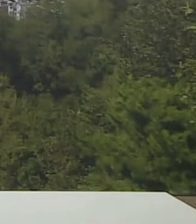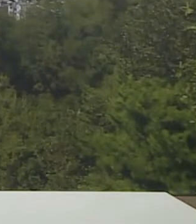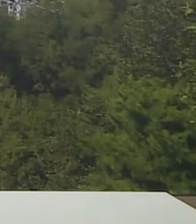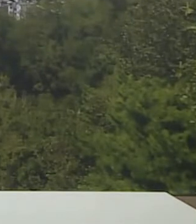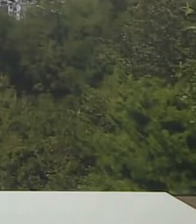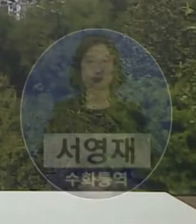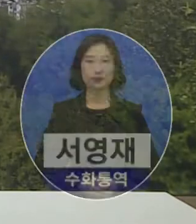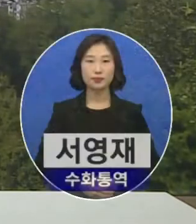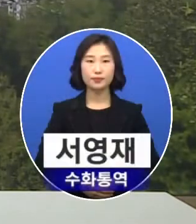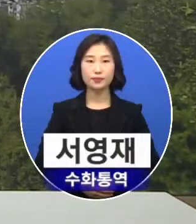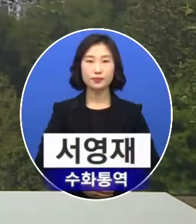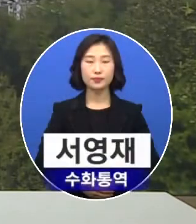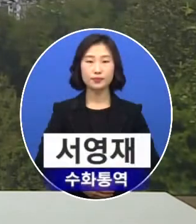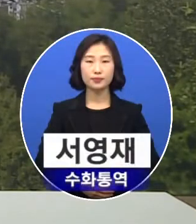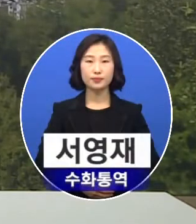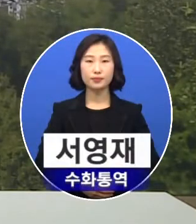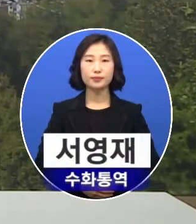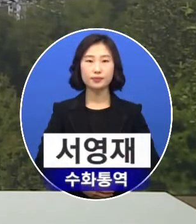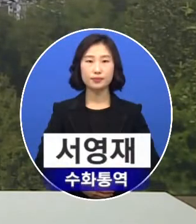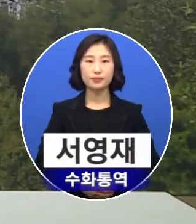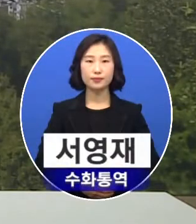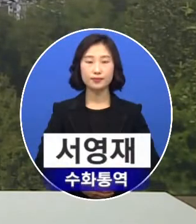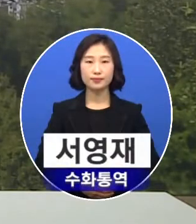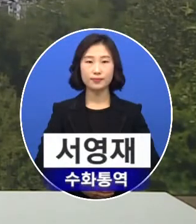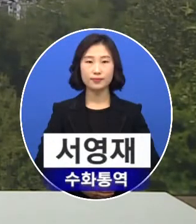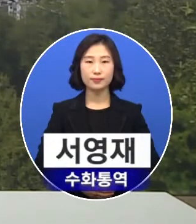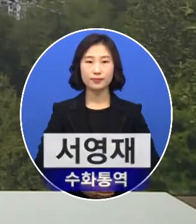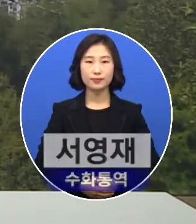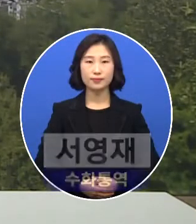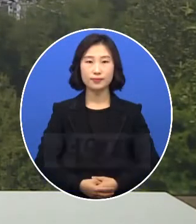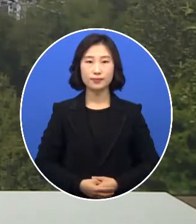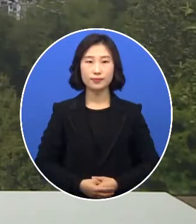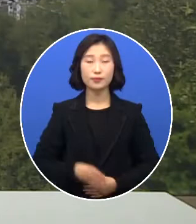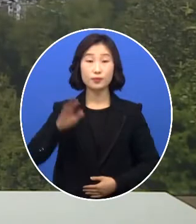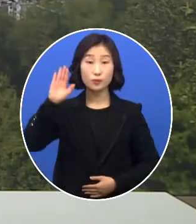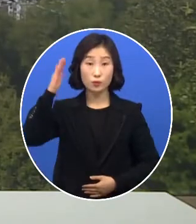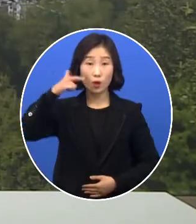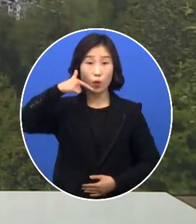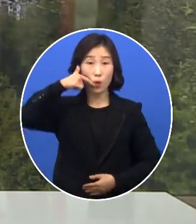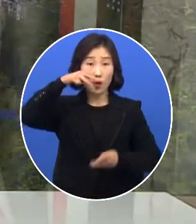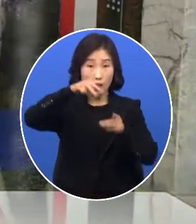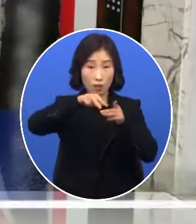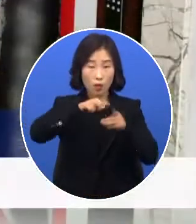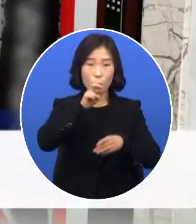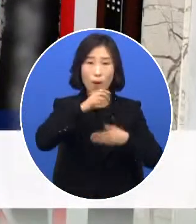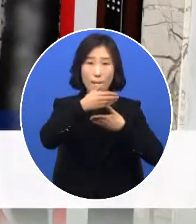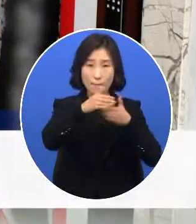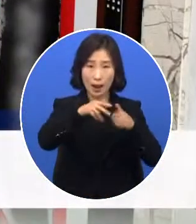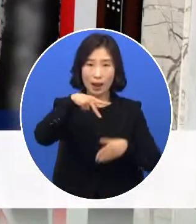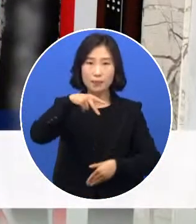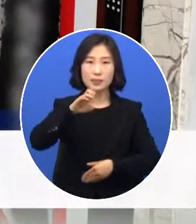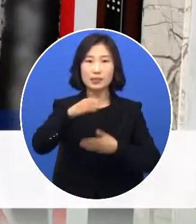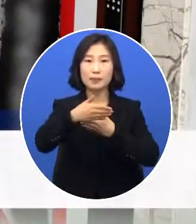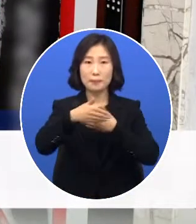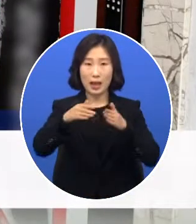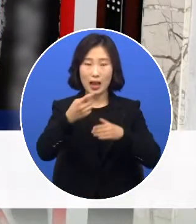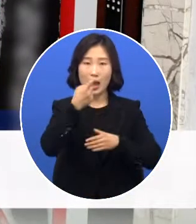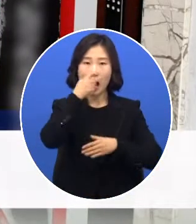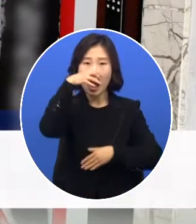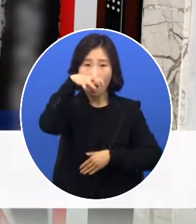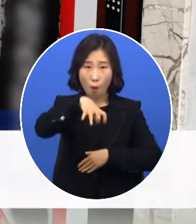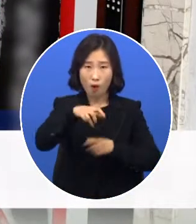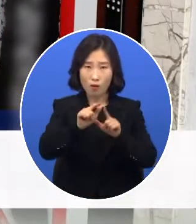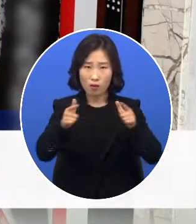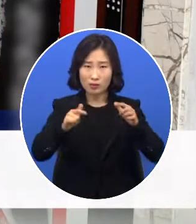국민 여러분 안녕하십니까? JBN 뉴스 최휘입니다. 최근 콜센터와 노래방, PC방, 학원